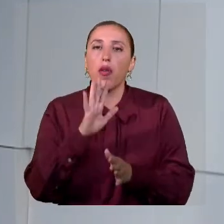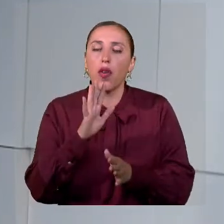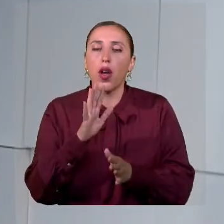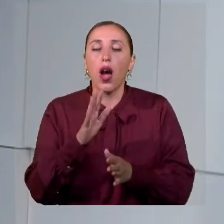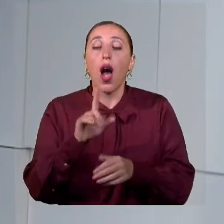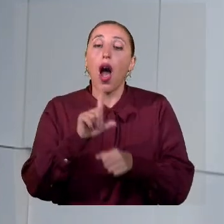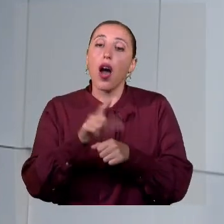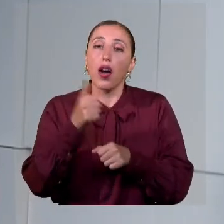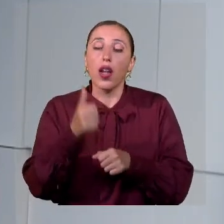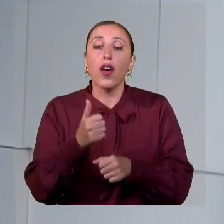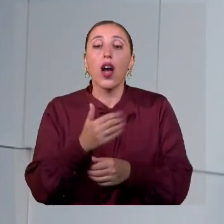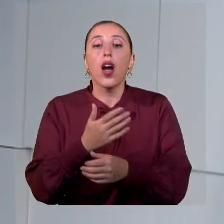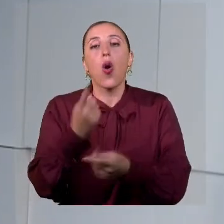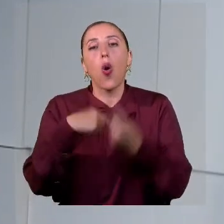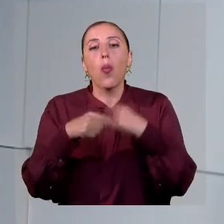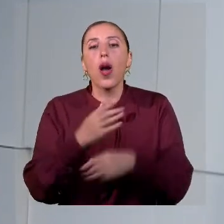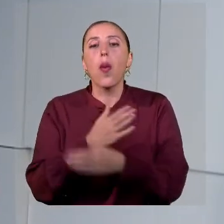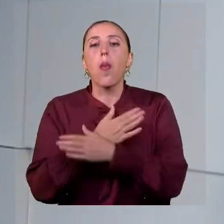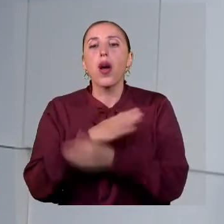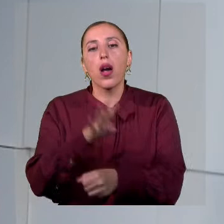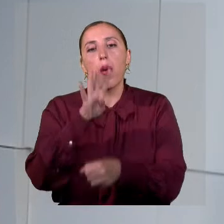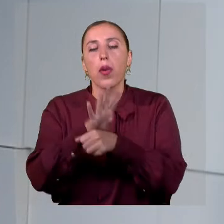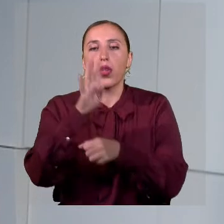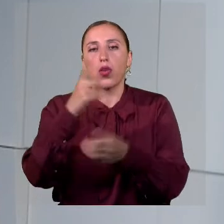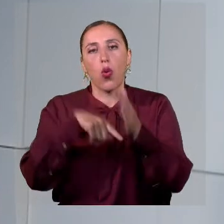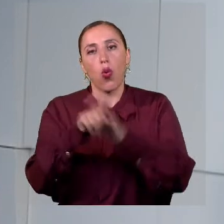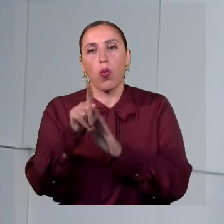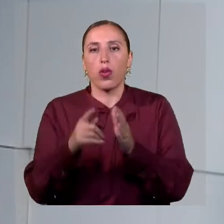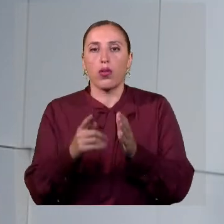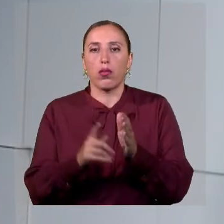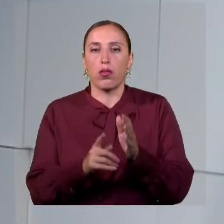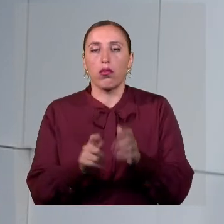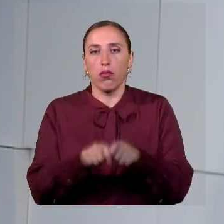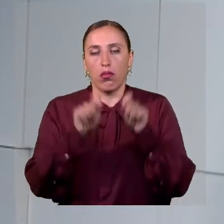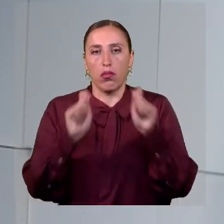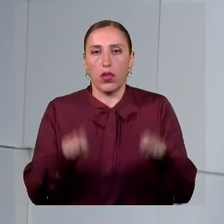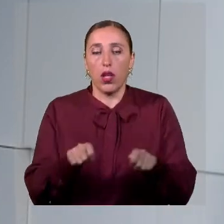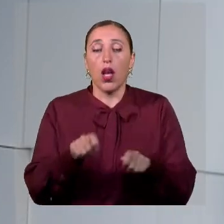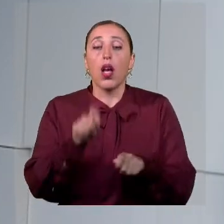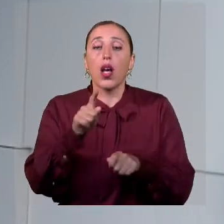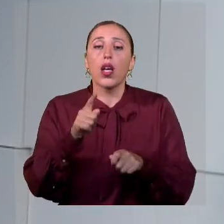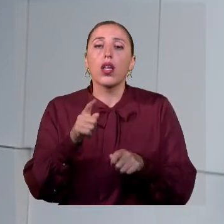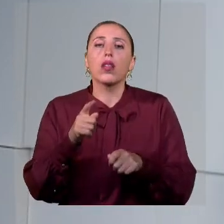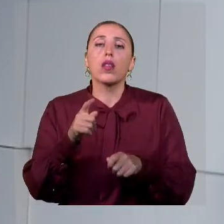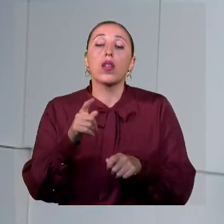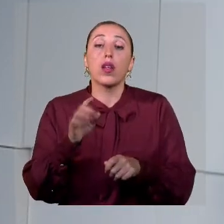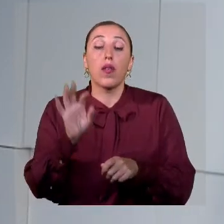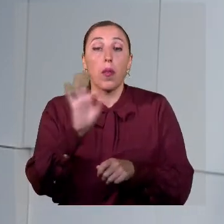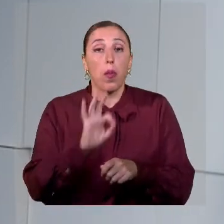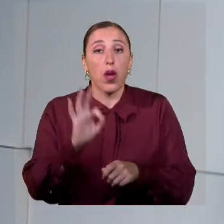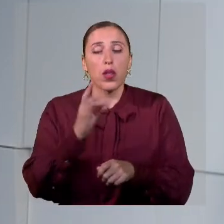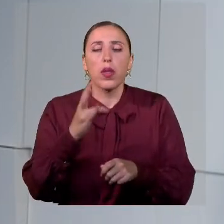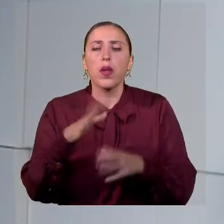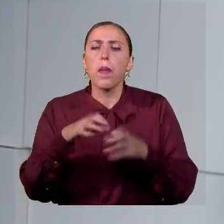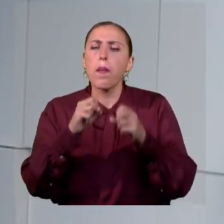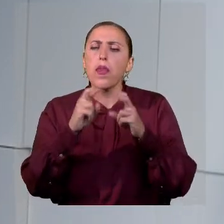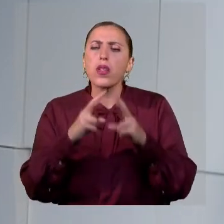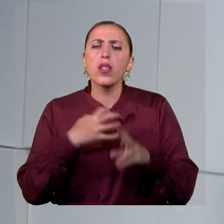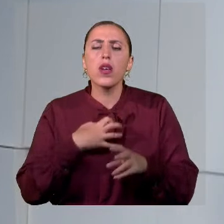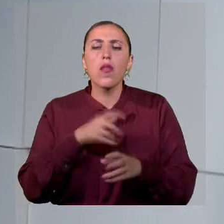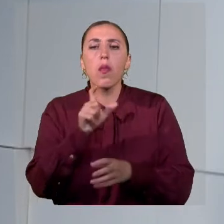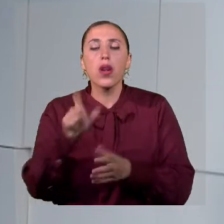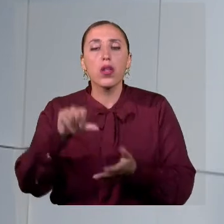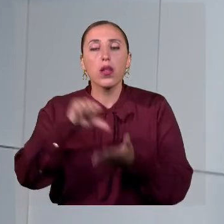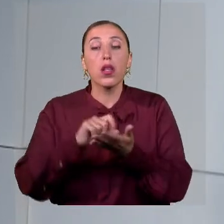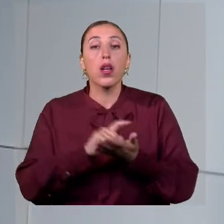վերականգնման հարցերին, ինքը շատ, այո, շատ մասնագիտական քննարկման հարց է, բայց անգամ մասնագիտական քննարկումների համար մեր պետությունը